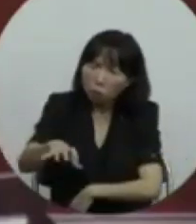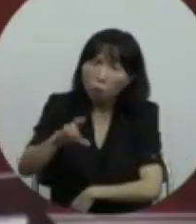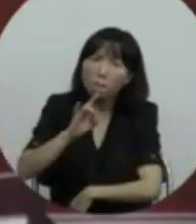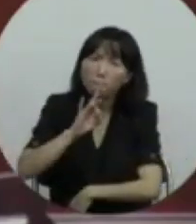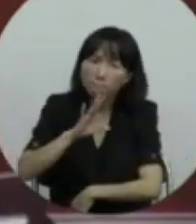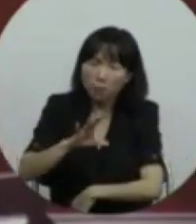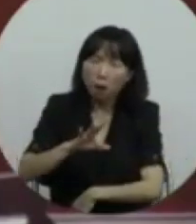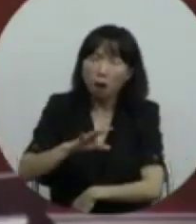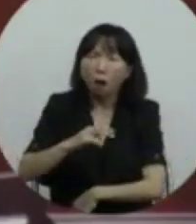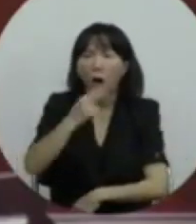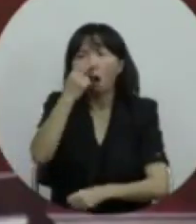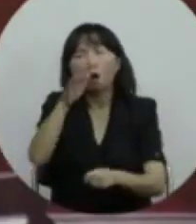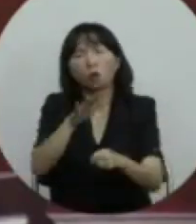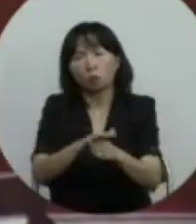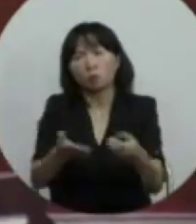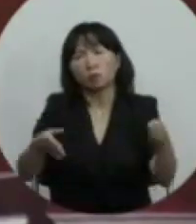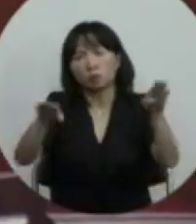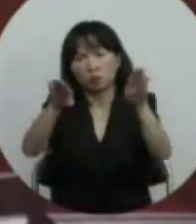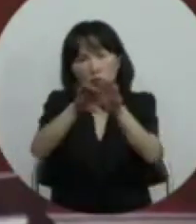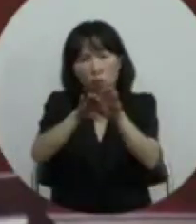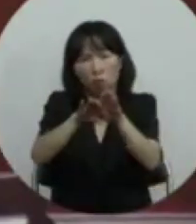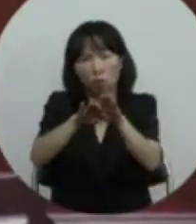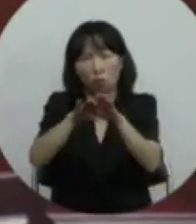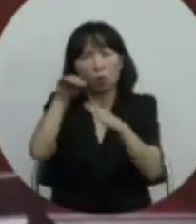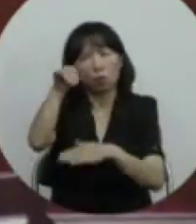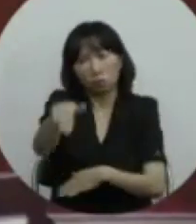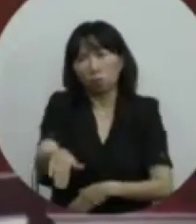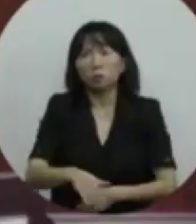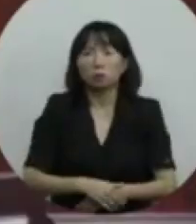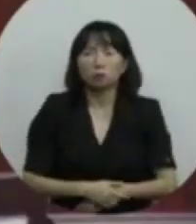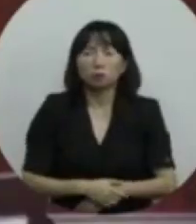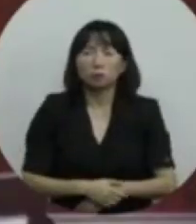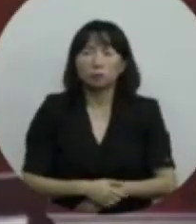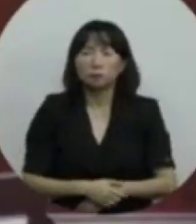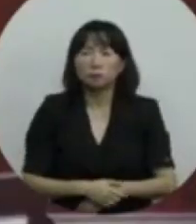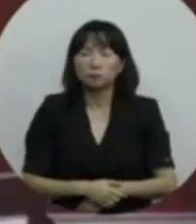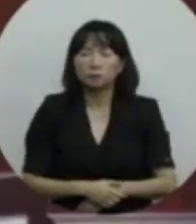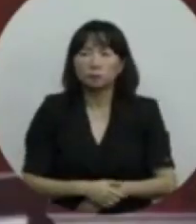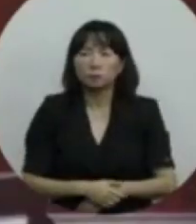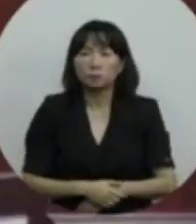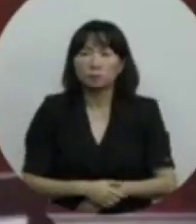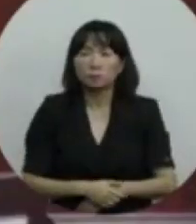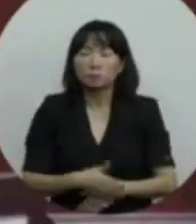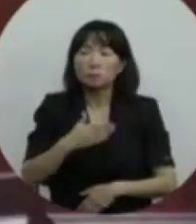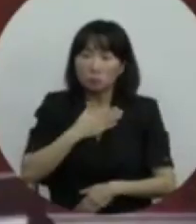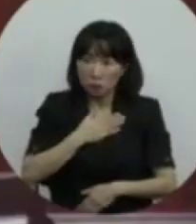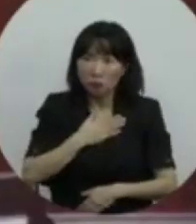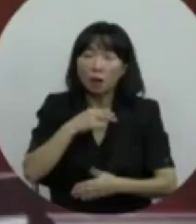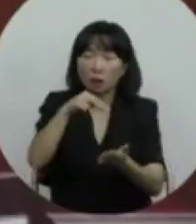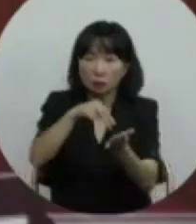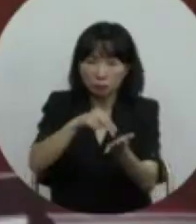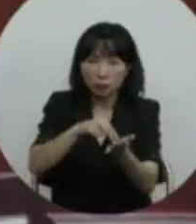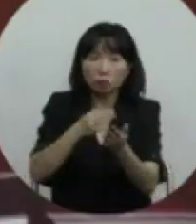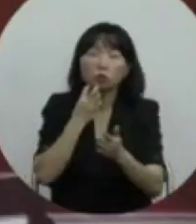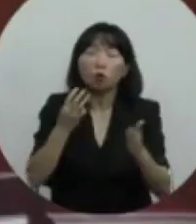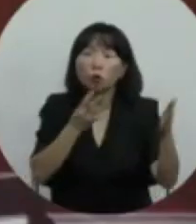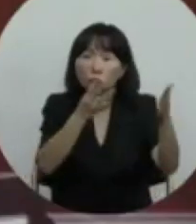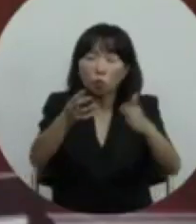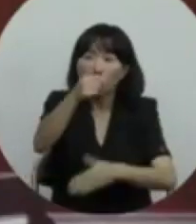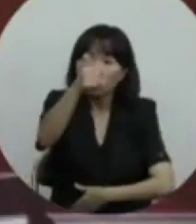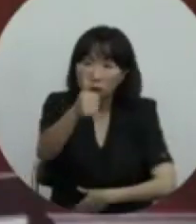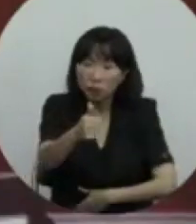유기동물보호소라는 어처구니없는 시설로 전락해 버렸습니다. 저는